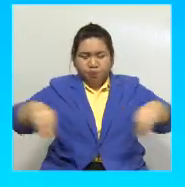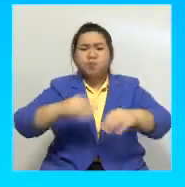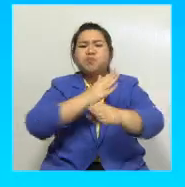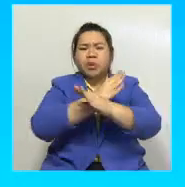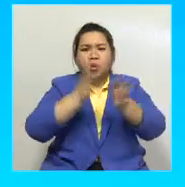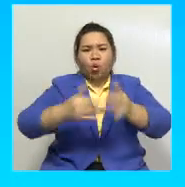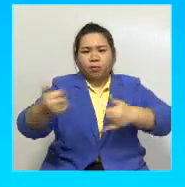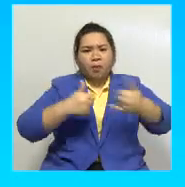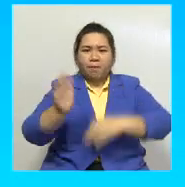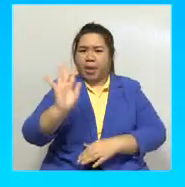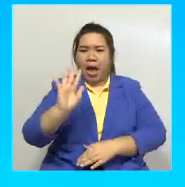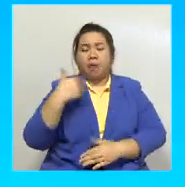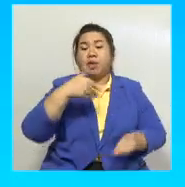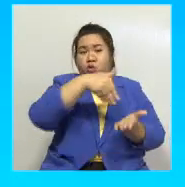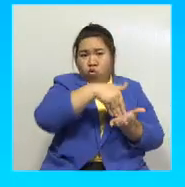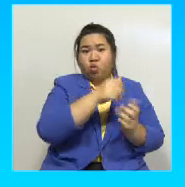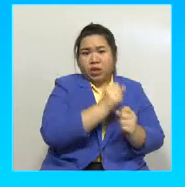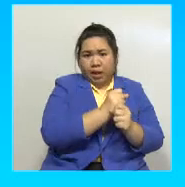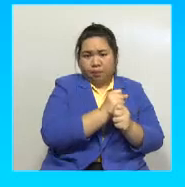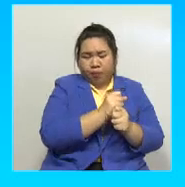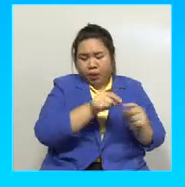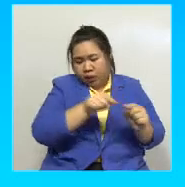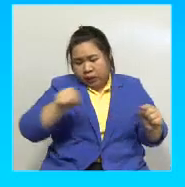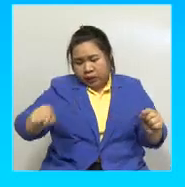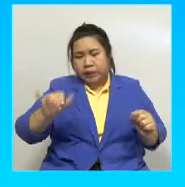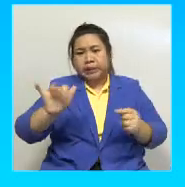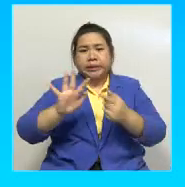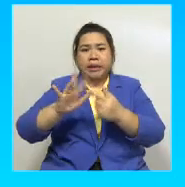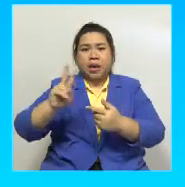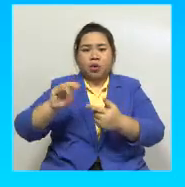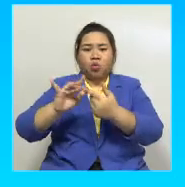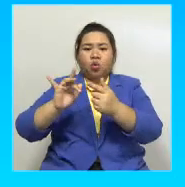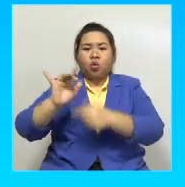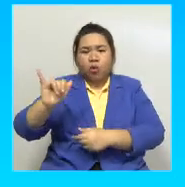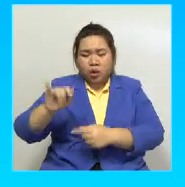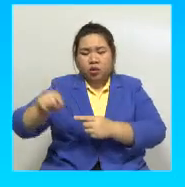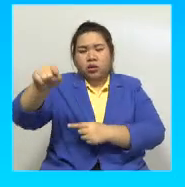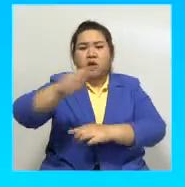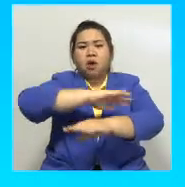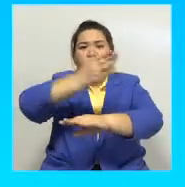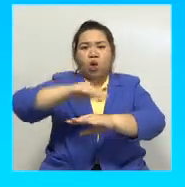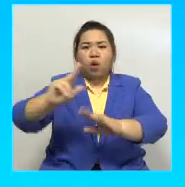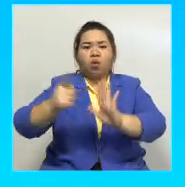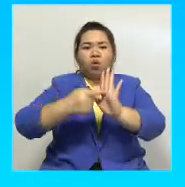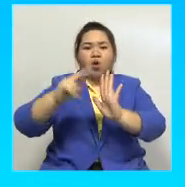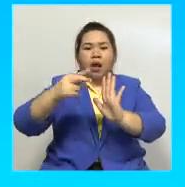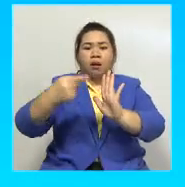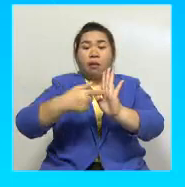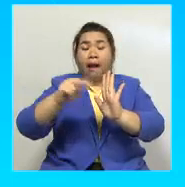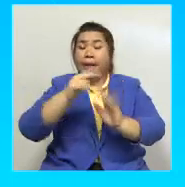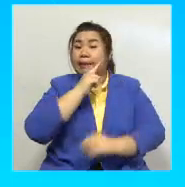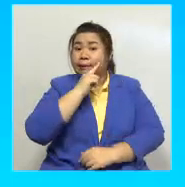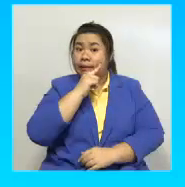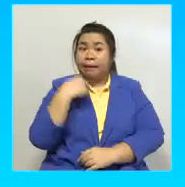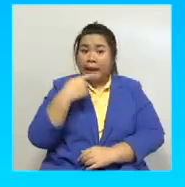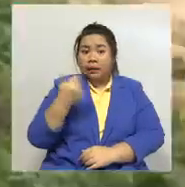ครับก็ตั้งแต่จุดอำนวยการไปจนถึงหาดยันนุยจนถึงฝั่งเขากังหันนะครับก็ตอนนี้ห้ามนักท่องเที่ยวและบุคคลที่ไม่เกี่ยวข้